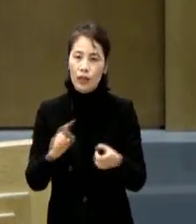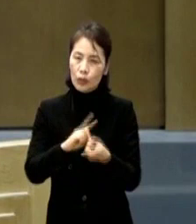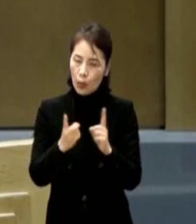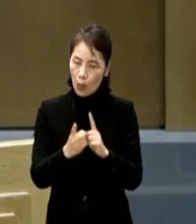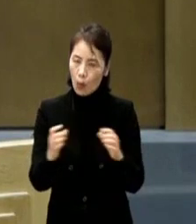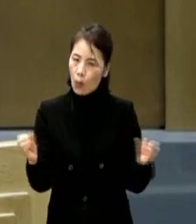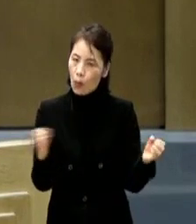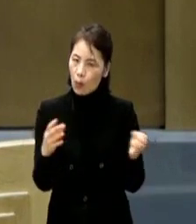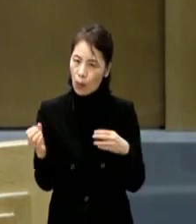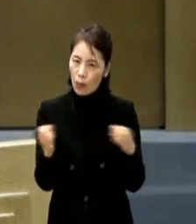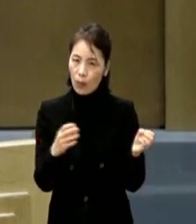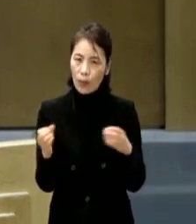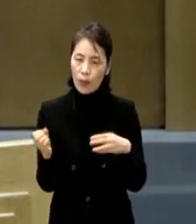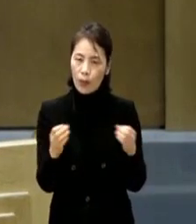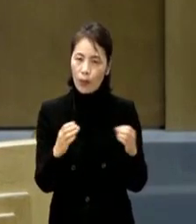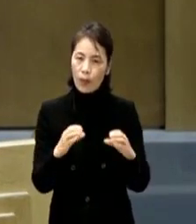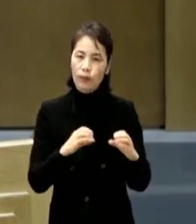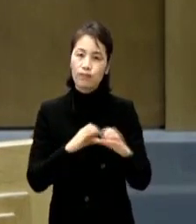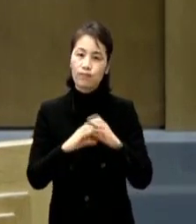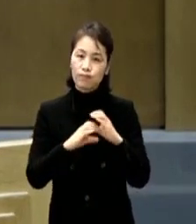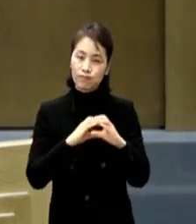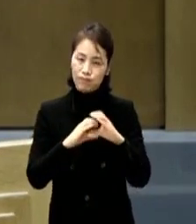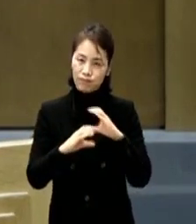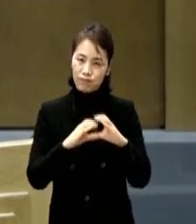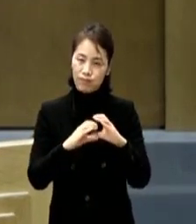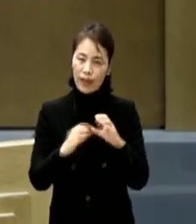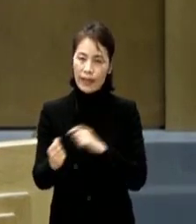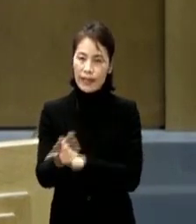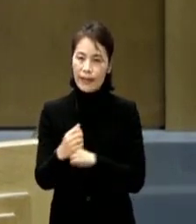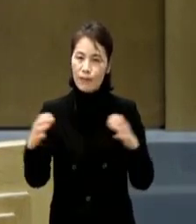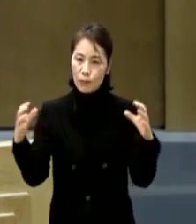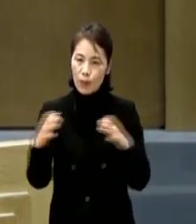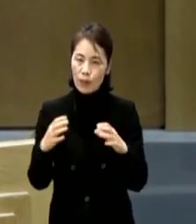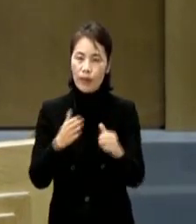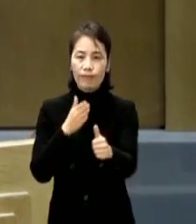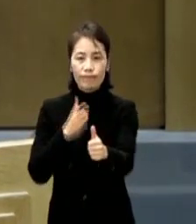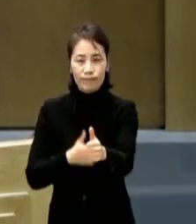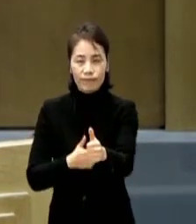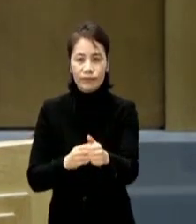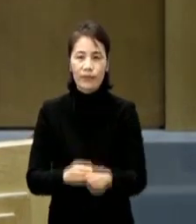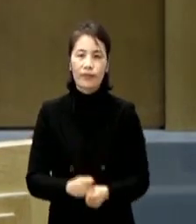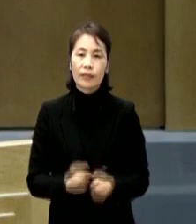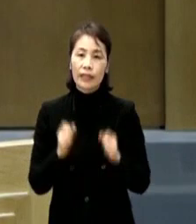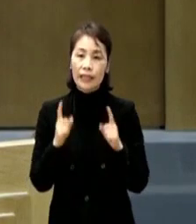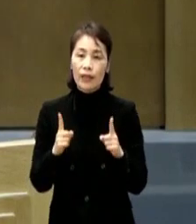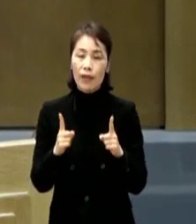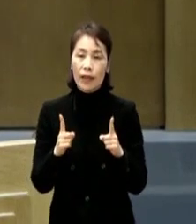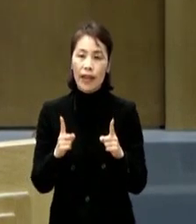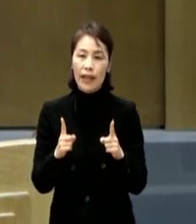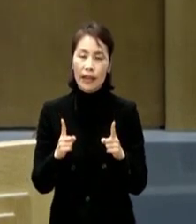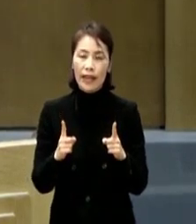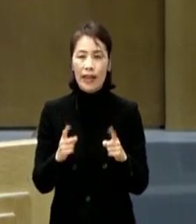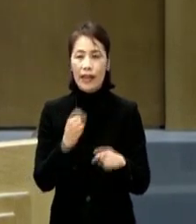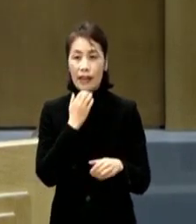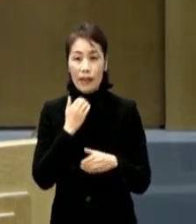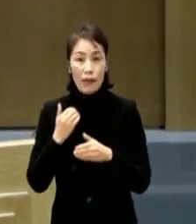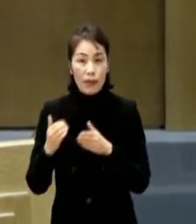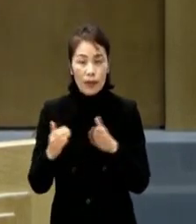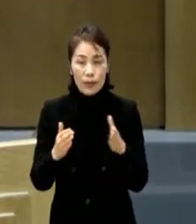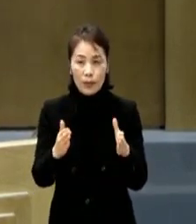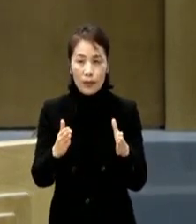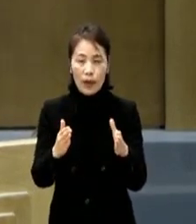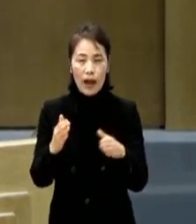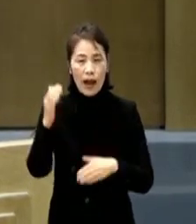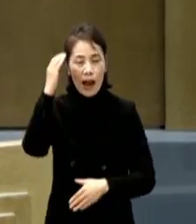소통하고 협력할 수 있도록 힘을 모아주시길 부탁드립니다. 기회수도 경기도가 대한민국의